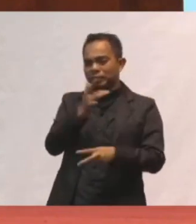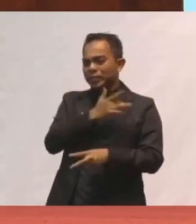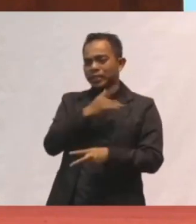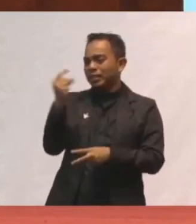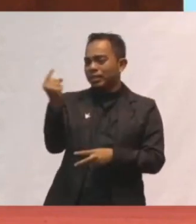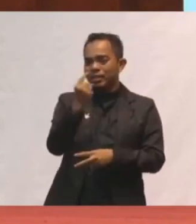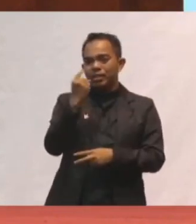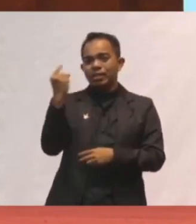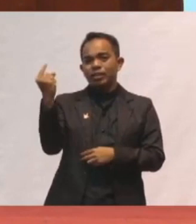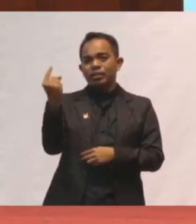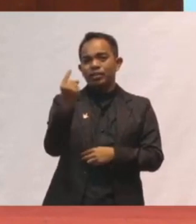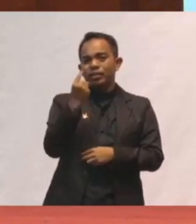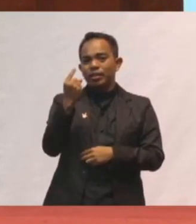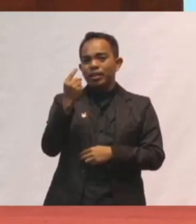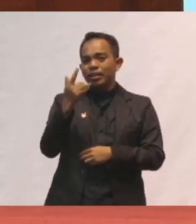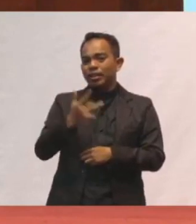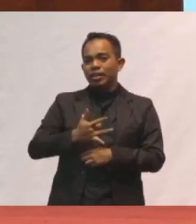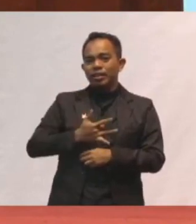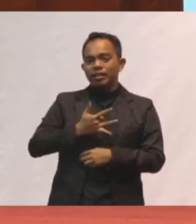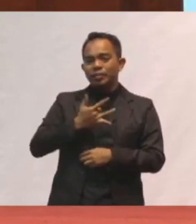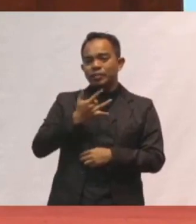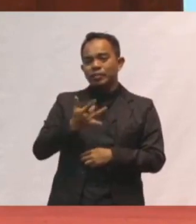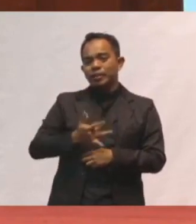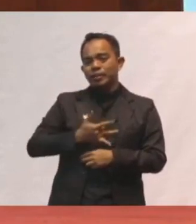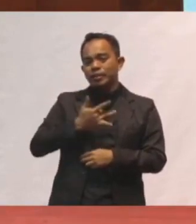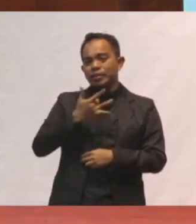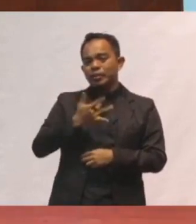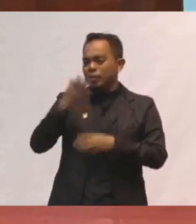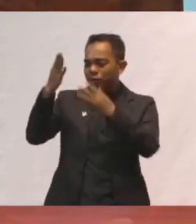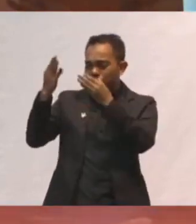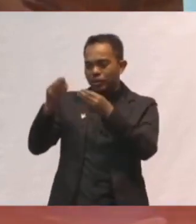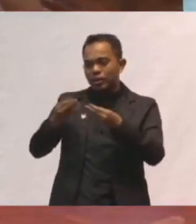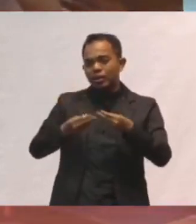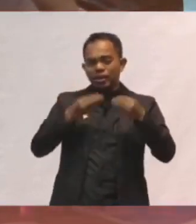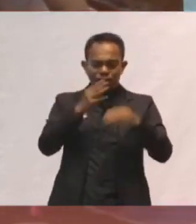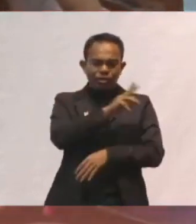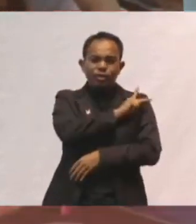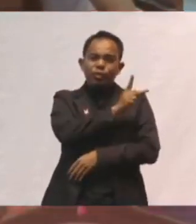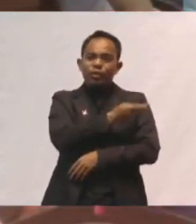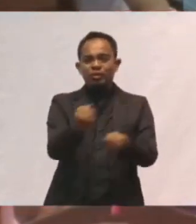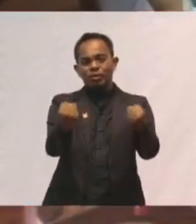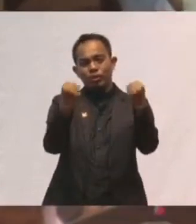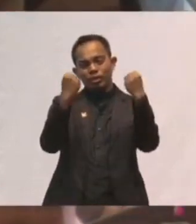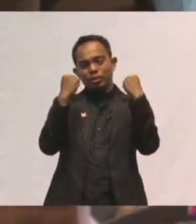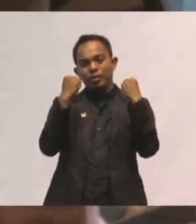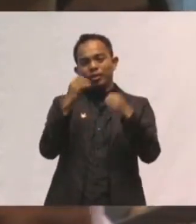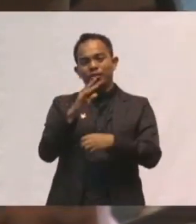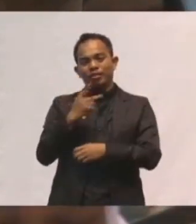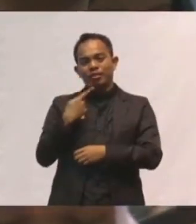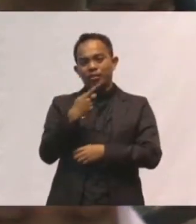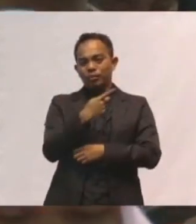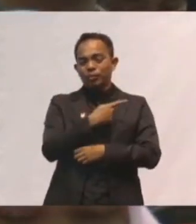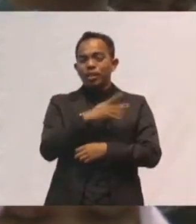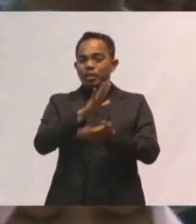sentiasa refresh, sentiasa memberi kekuatan pada diri ini. Jadi ibu